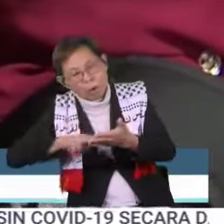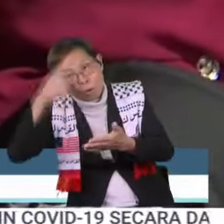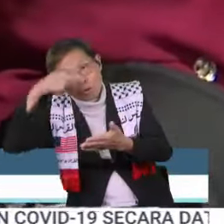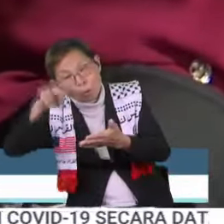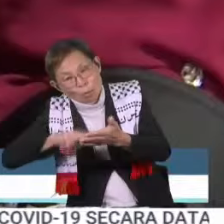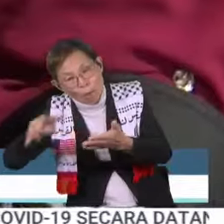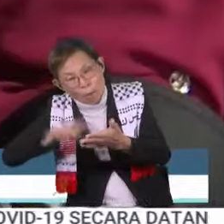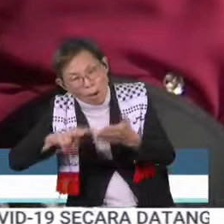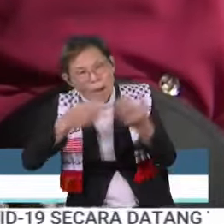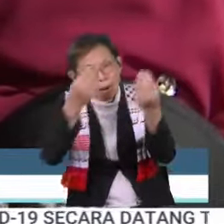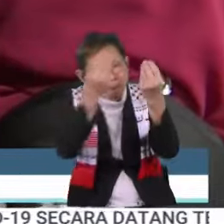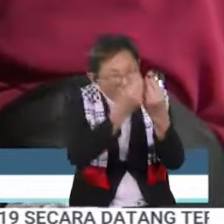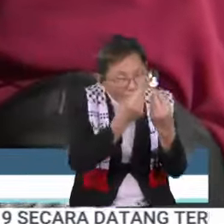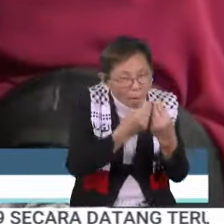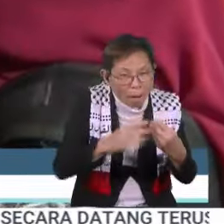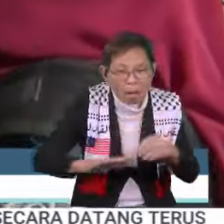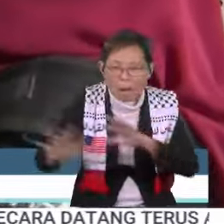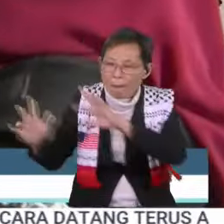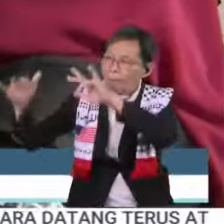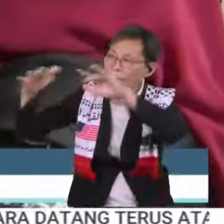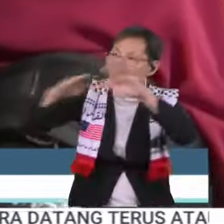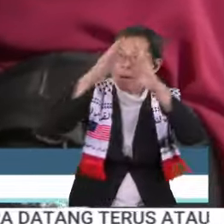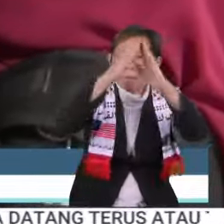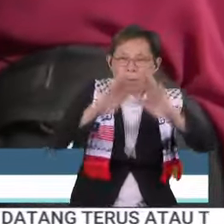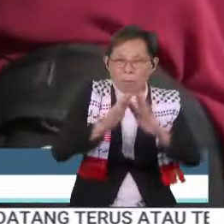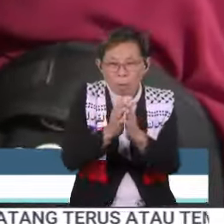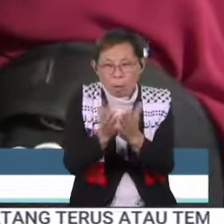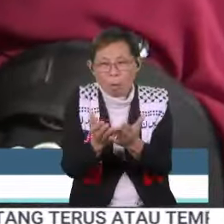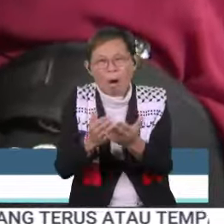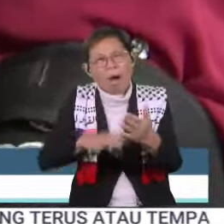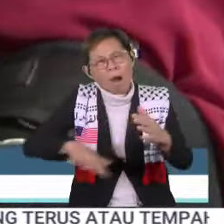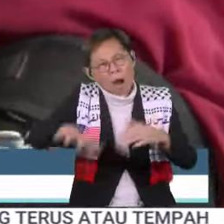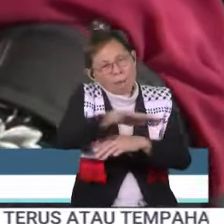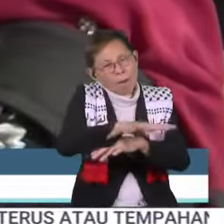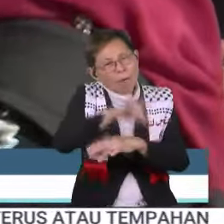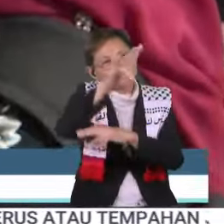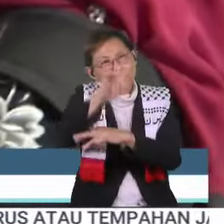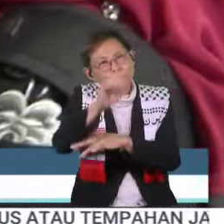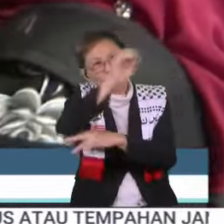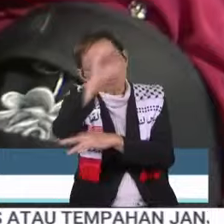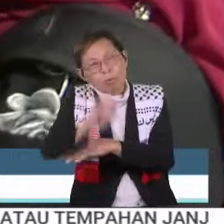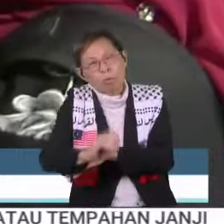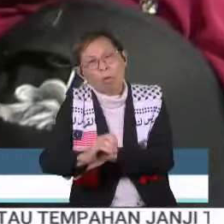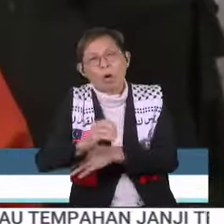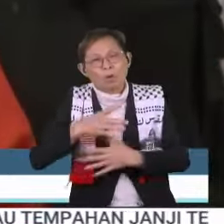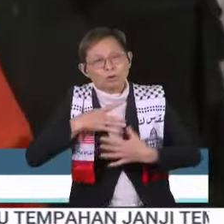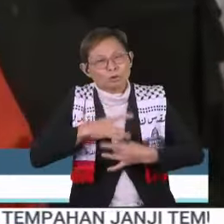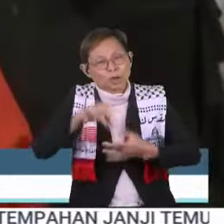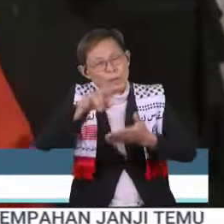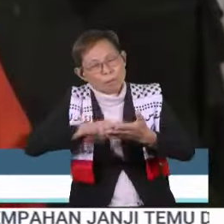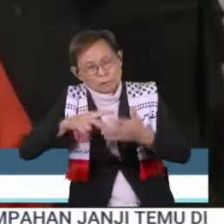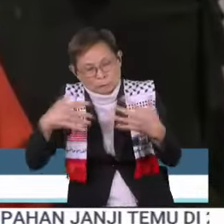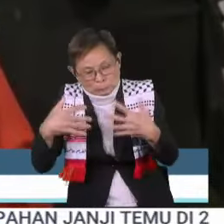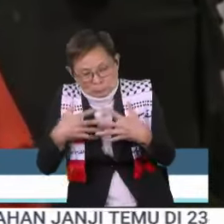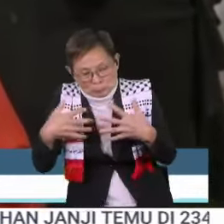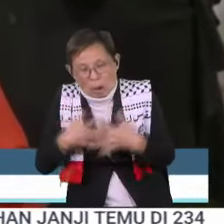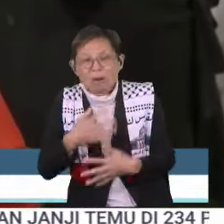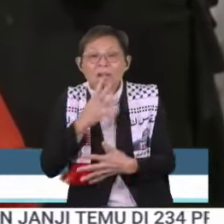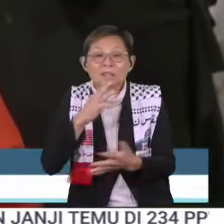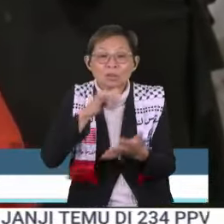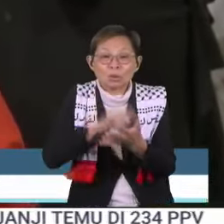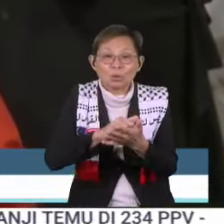selepas bancian dilakukan dalam kalangan pengunjung perpustakaan yang hampir 70% meminati bacaan berunsur seram. Nur Zahira berkata demikian